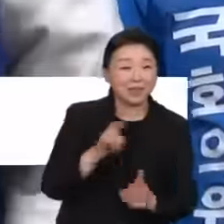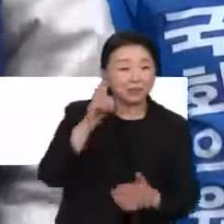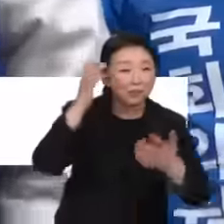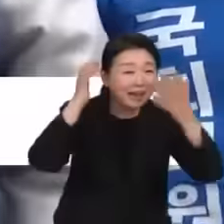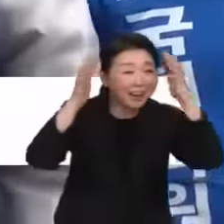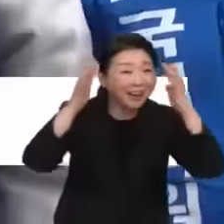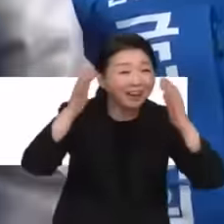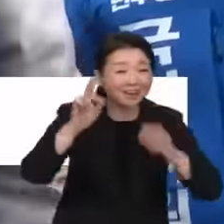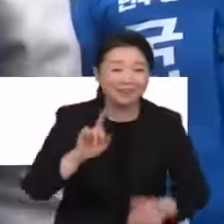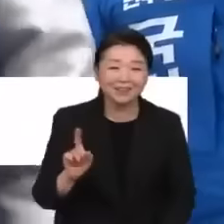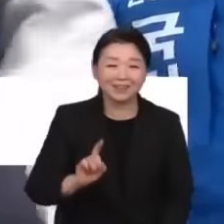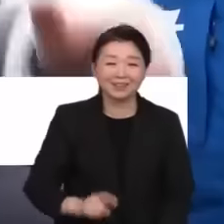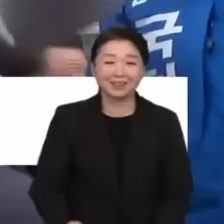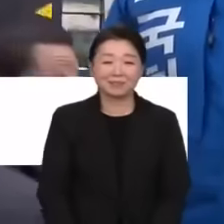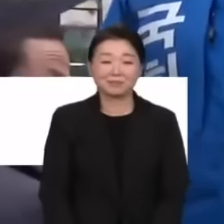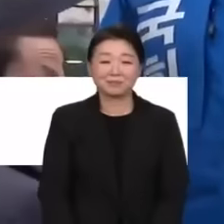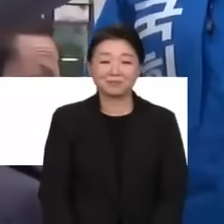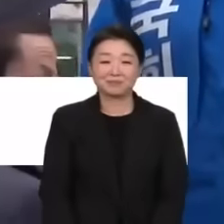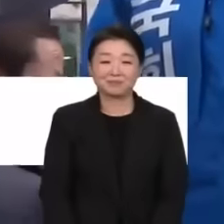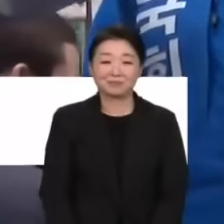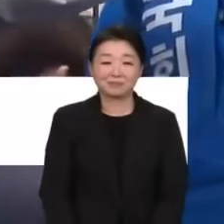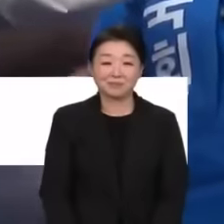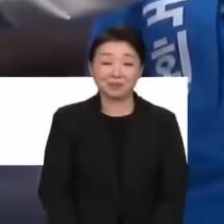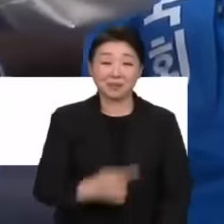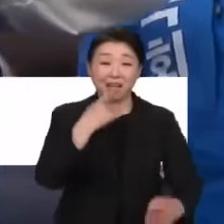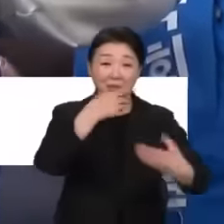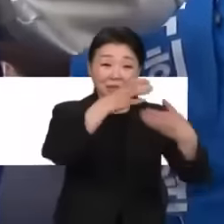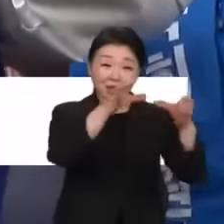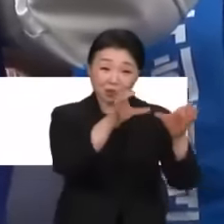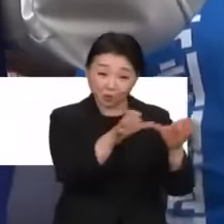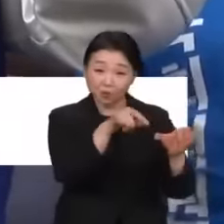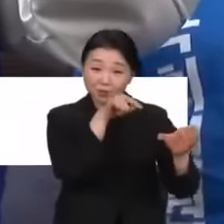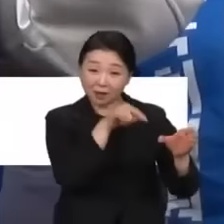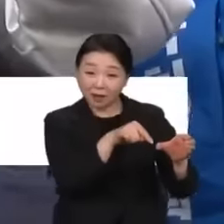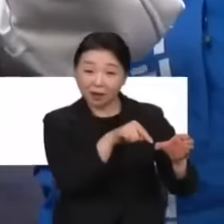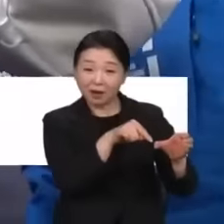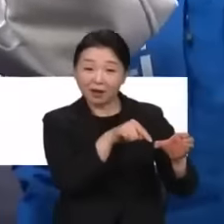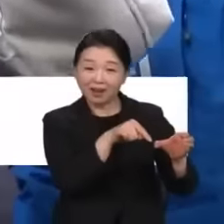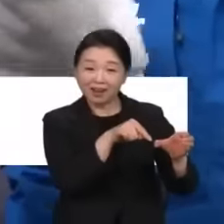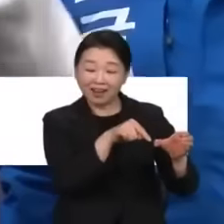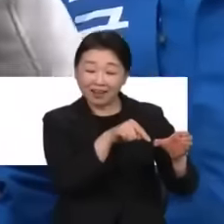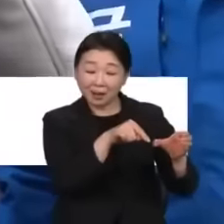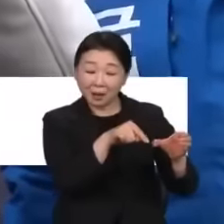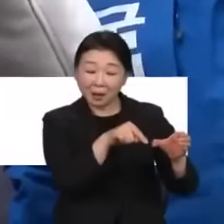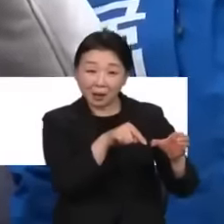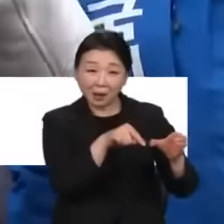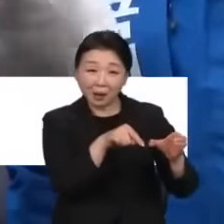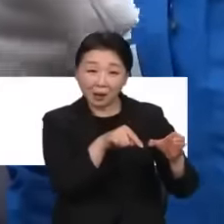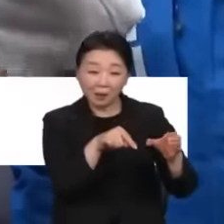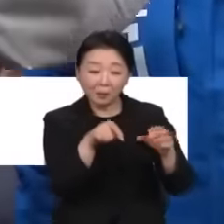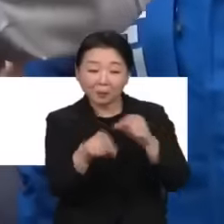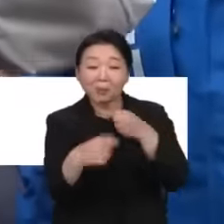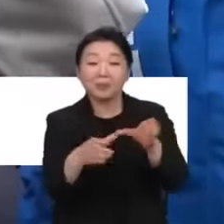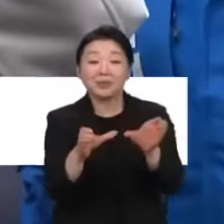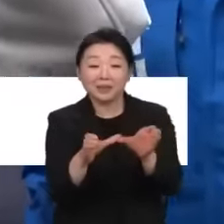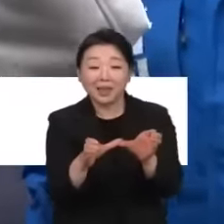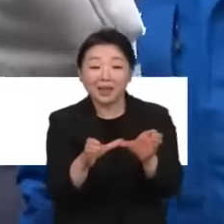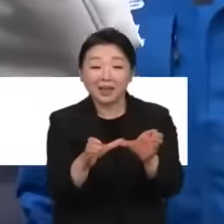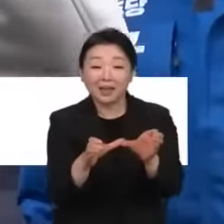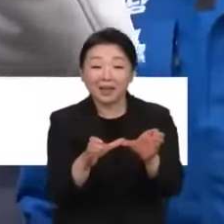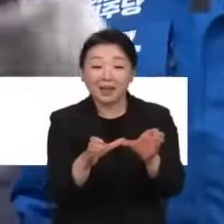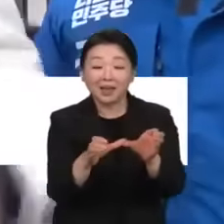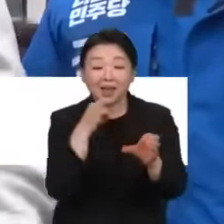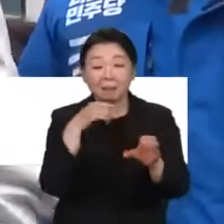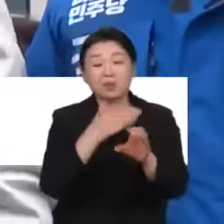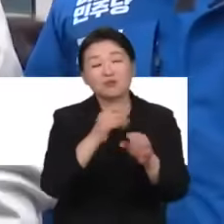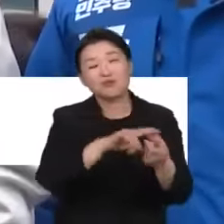같은데 우리 더불어 민주당의 비례 정당은 더불어